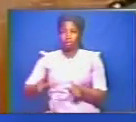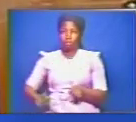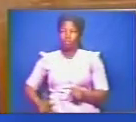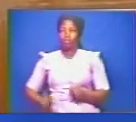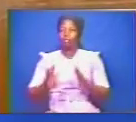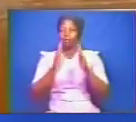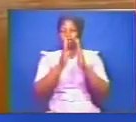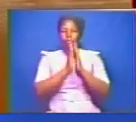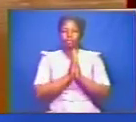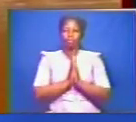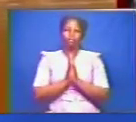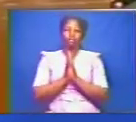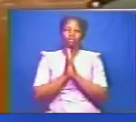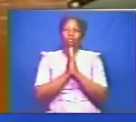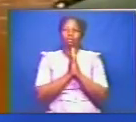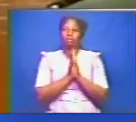Bwana Taomba.